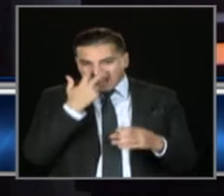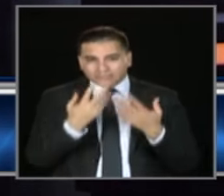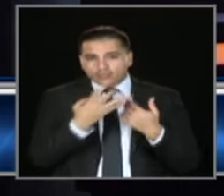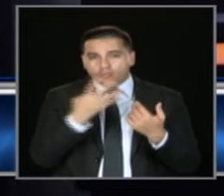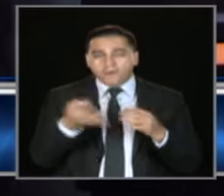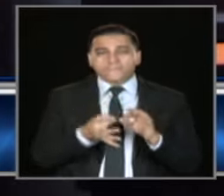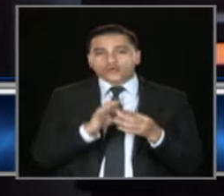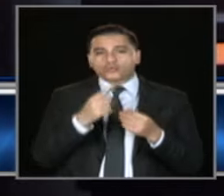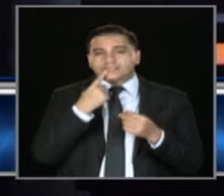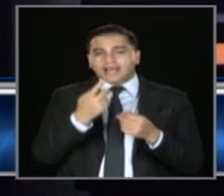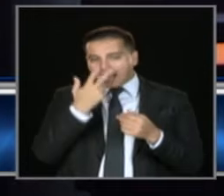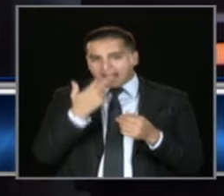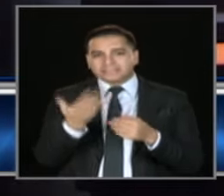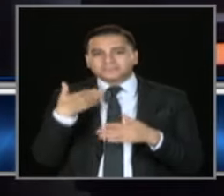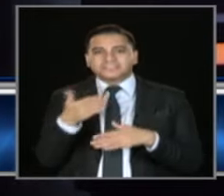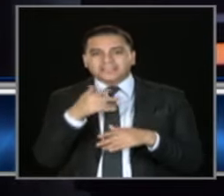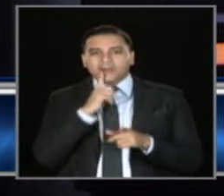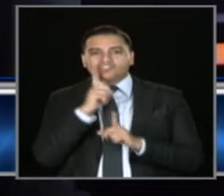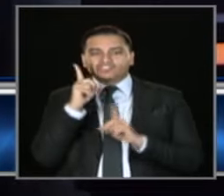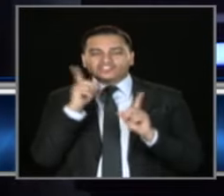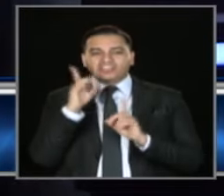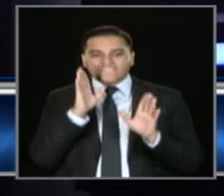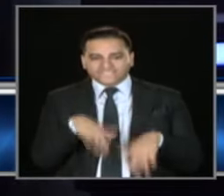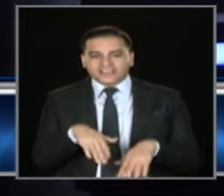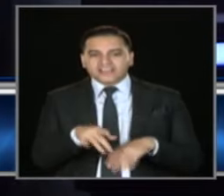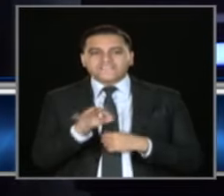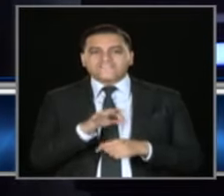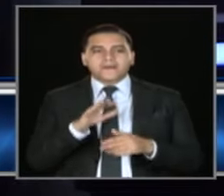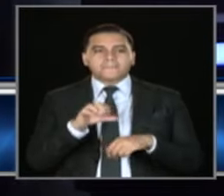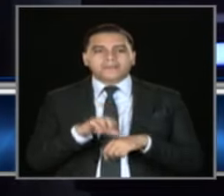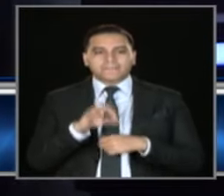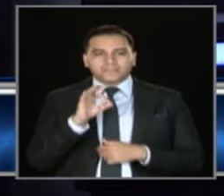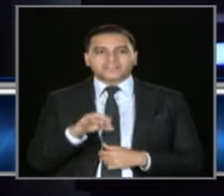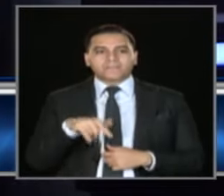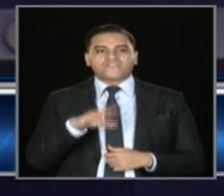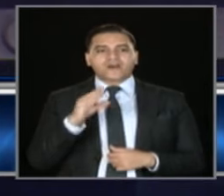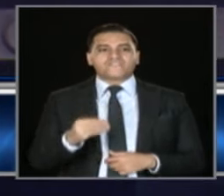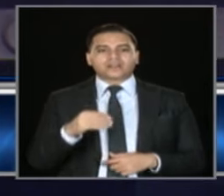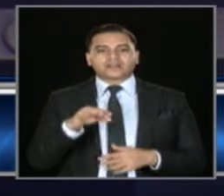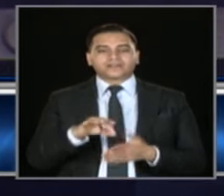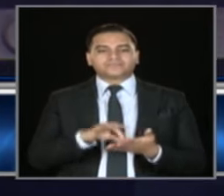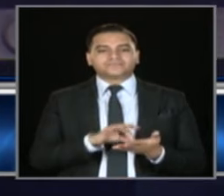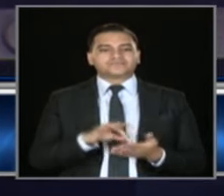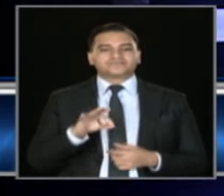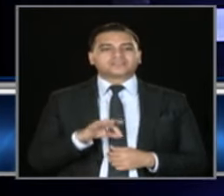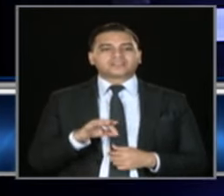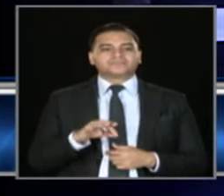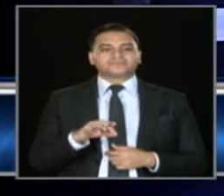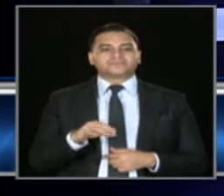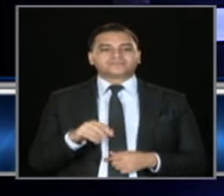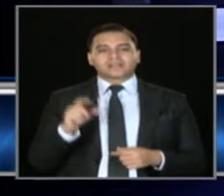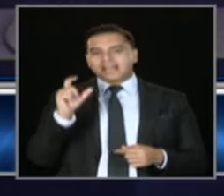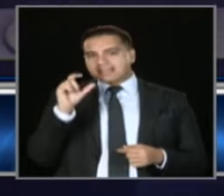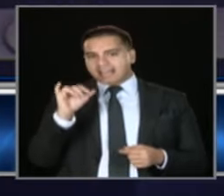400 مليون سنة. خلاص مريم. نيجيريا؟